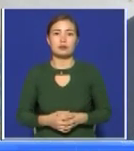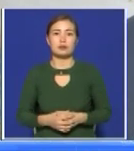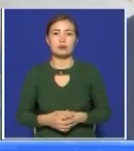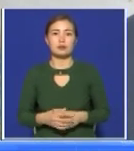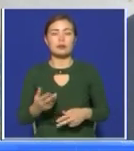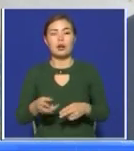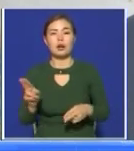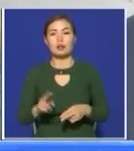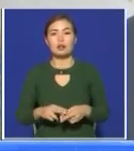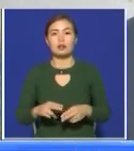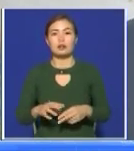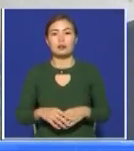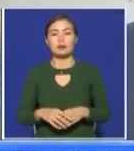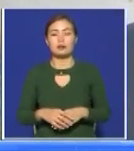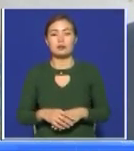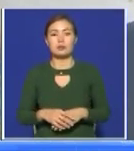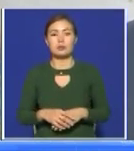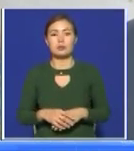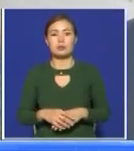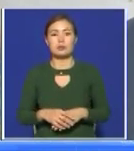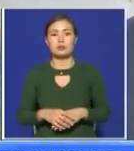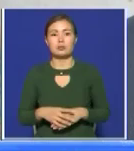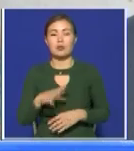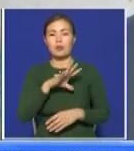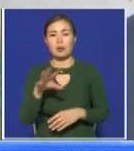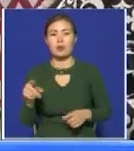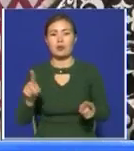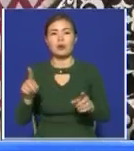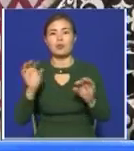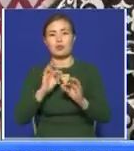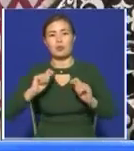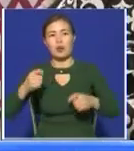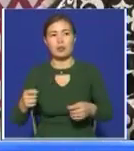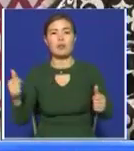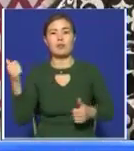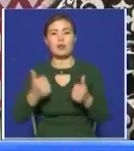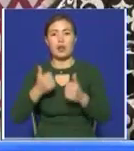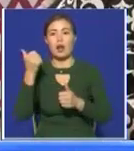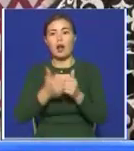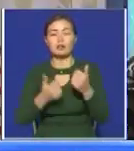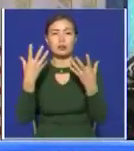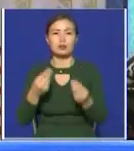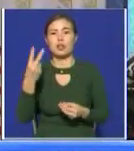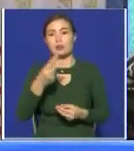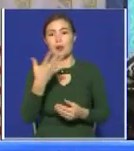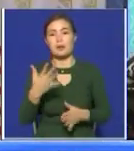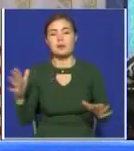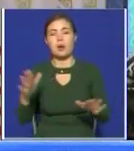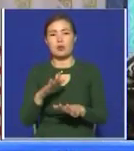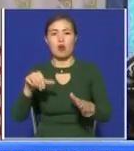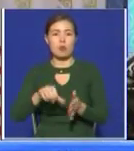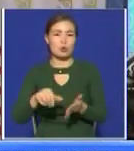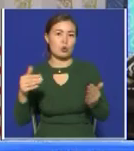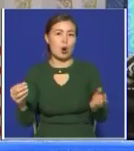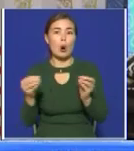отыр. Оның бәріне дән ризамыз. Байқауға биыл әр өңірден келген 25 әнші қатысуда, оның